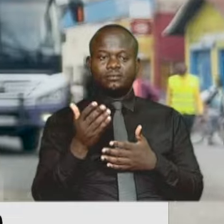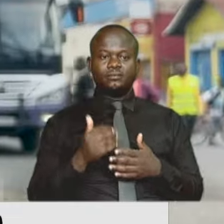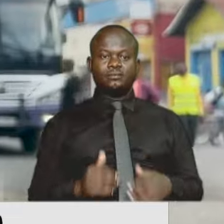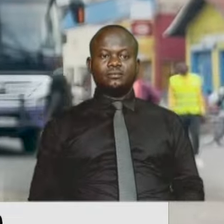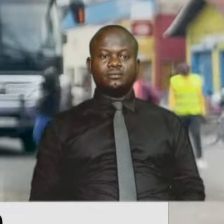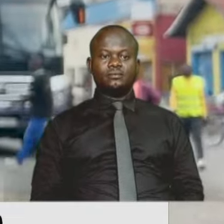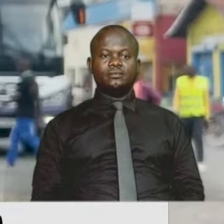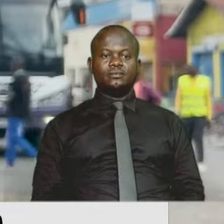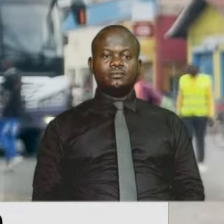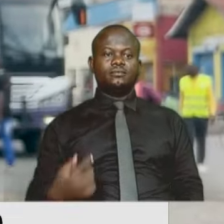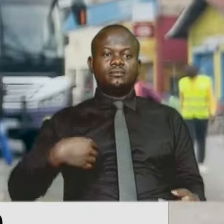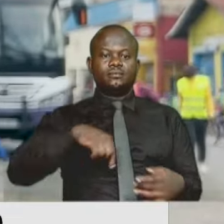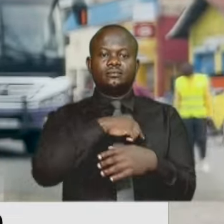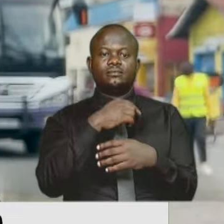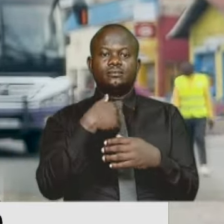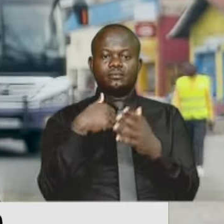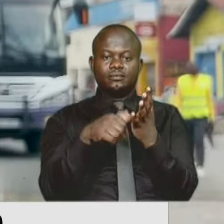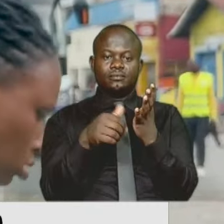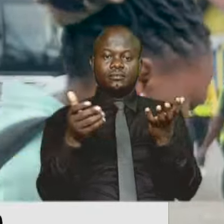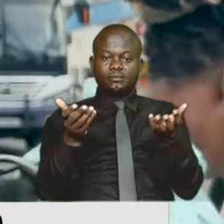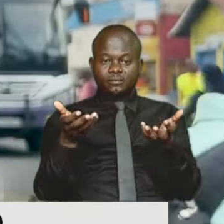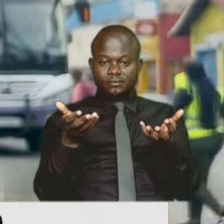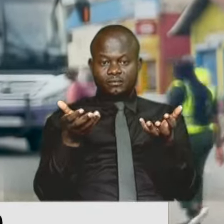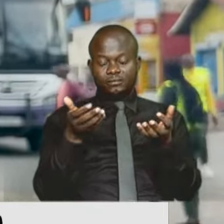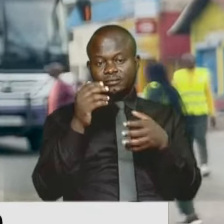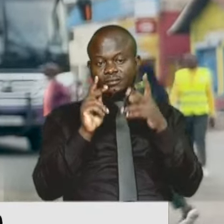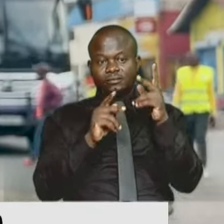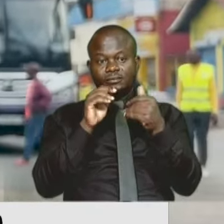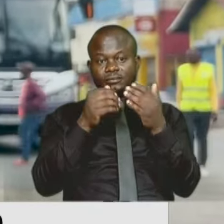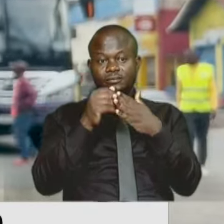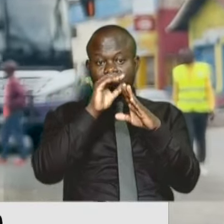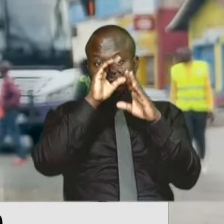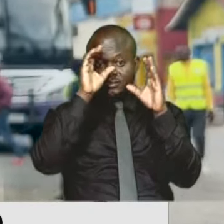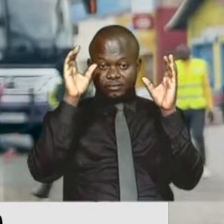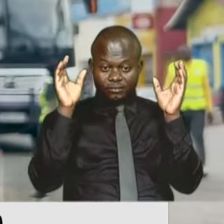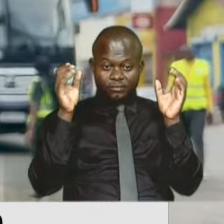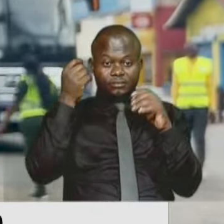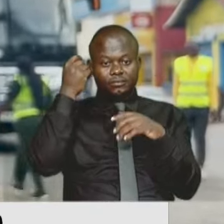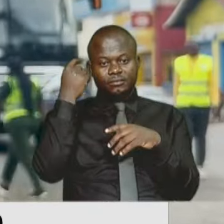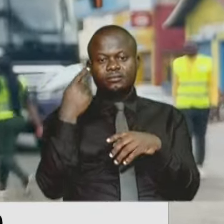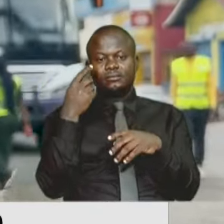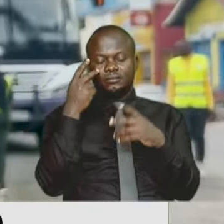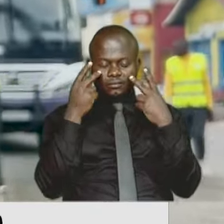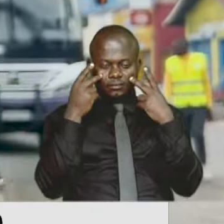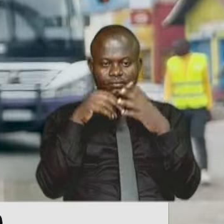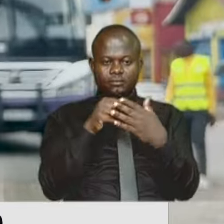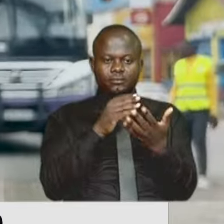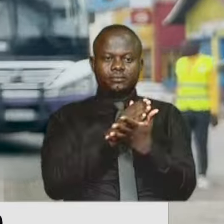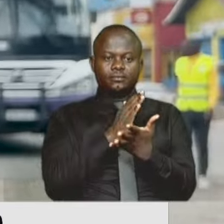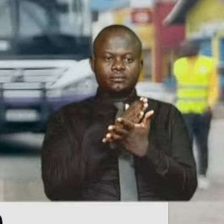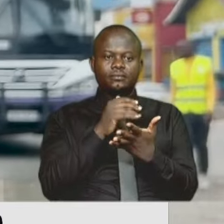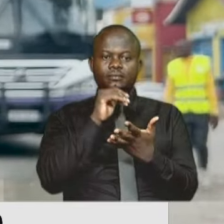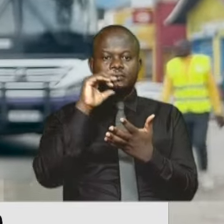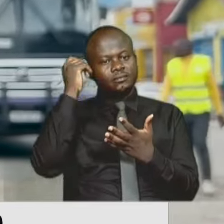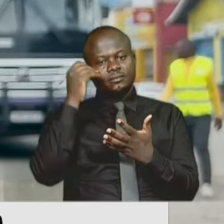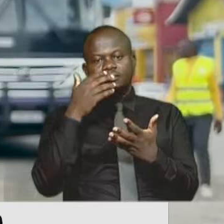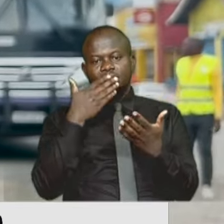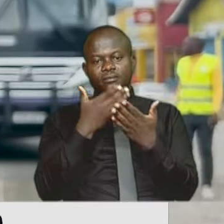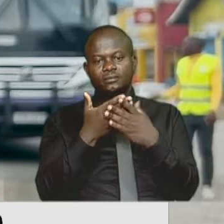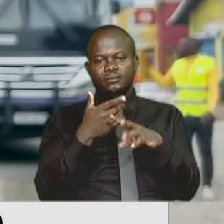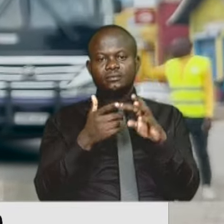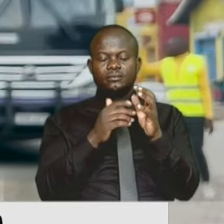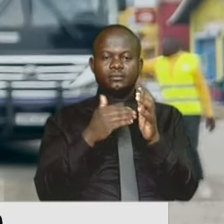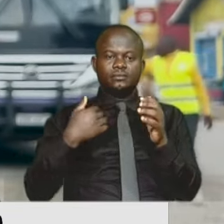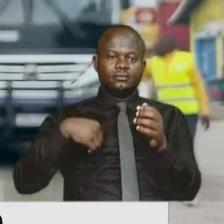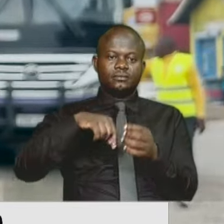dufite ikibazo cy'uko ba bantu ubona banasobanutse babyumva usanga nabo mu by'ukuri bari mu bantu batabyumva neza ariko turahari